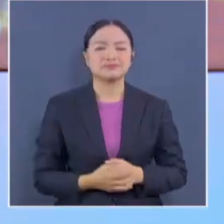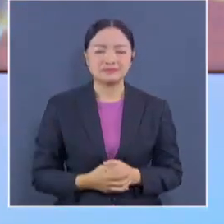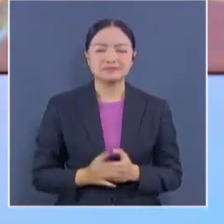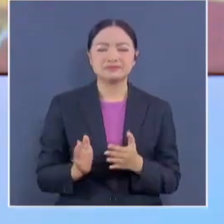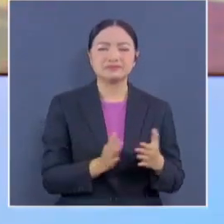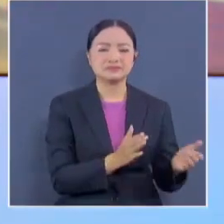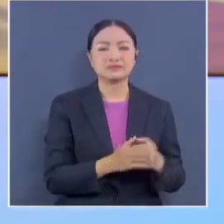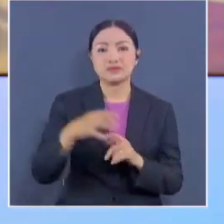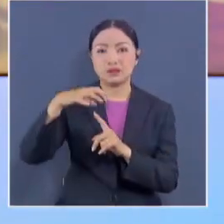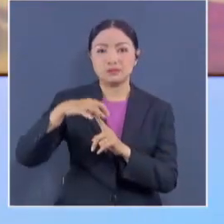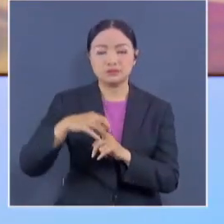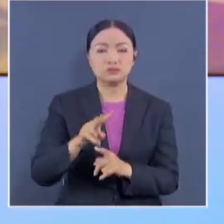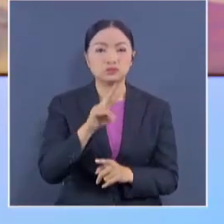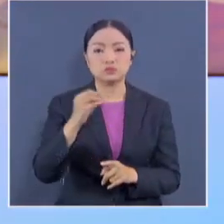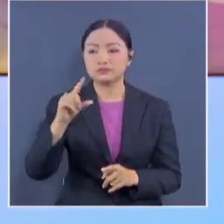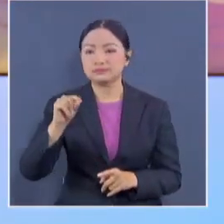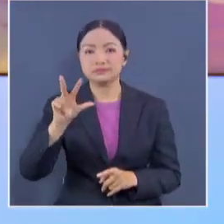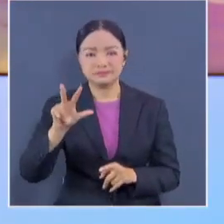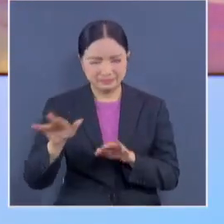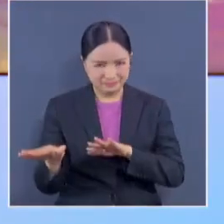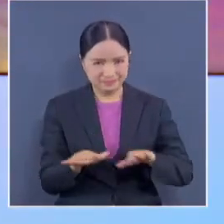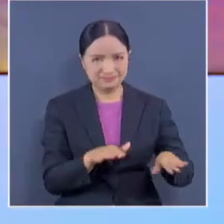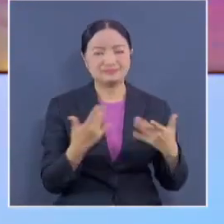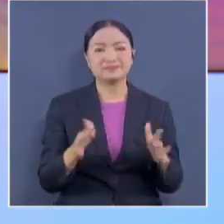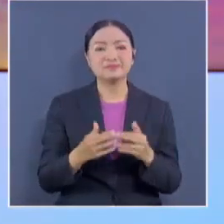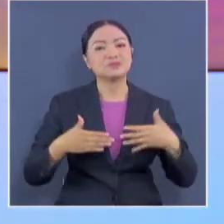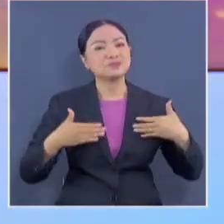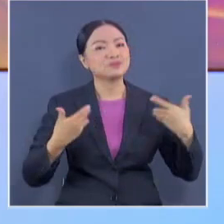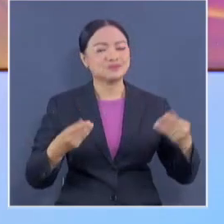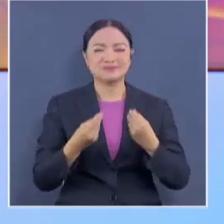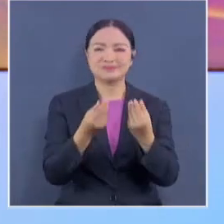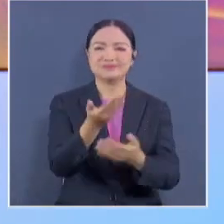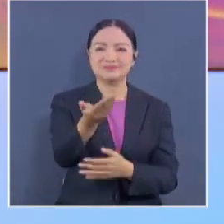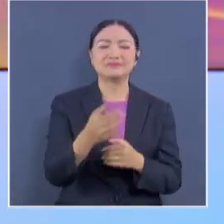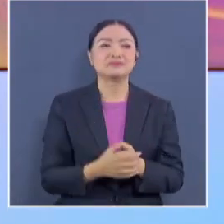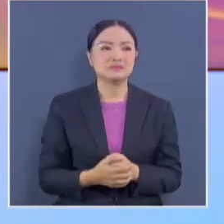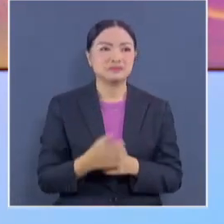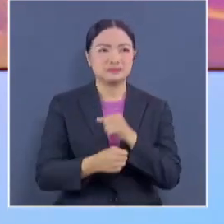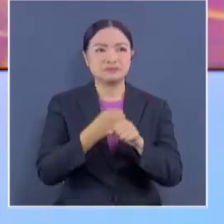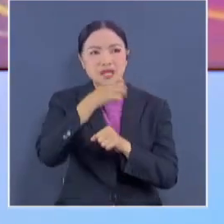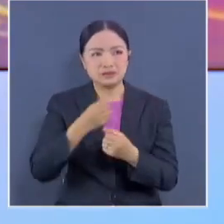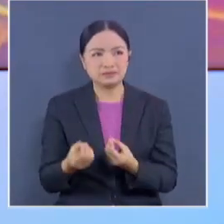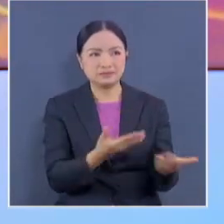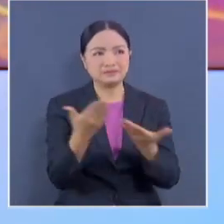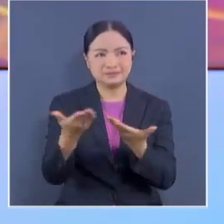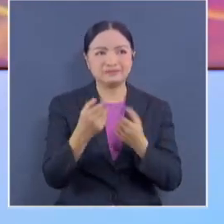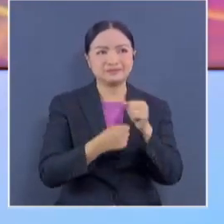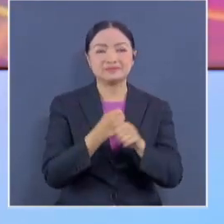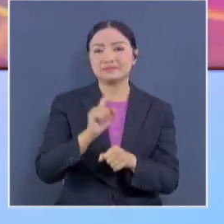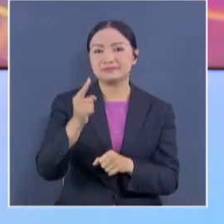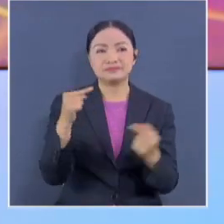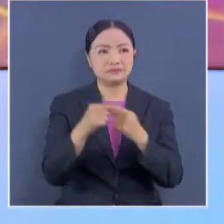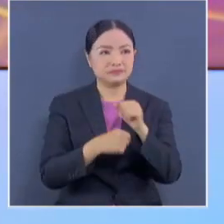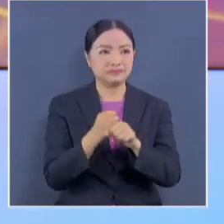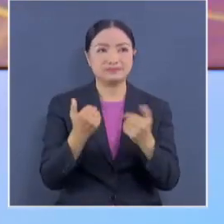ผู้ชมคะงานพัทยาคาวดาว2023จะเตรียมส่งมอบความสุขความสนุกในช่วงเทศกาลส่งท้ายปีเก่าต้อนรับปีใหม่กันแล้วนะคะซึ่งปี